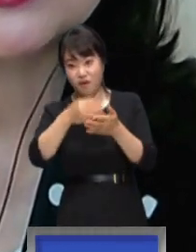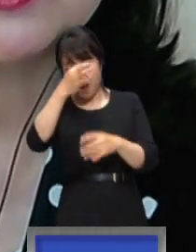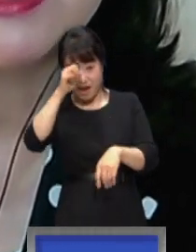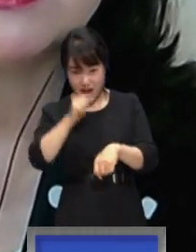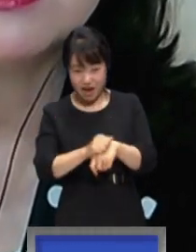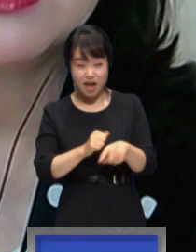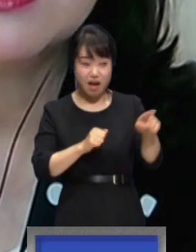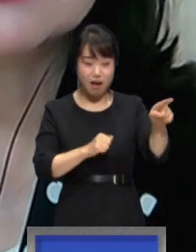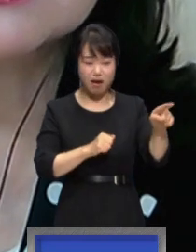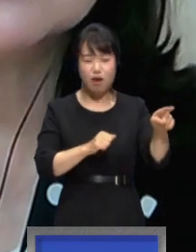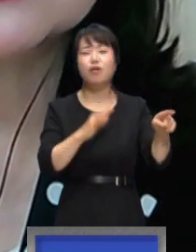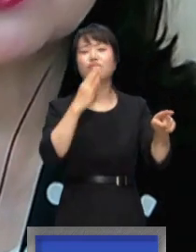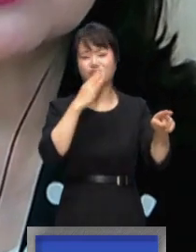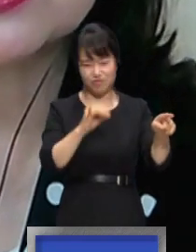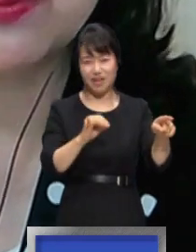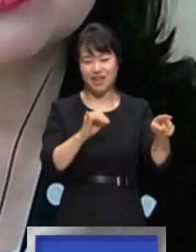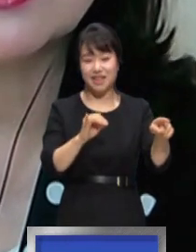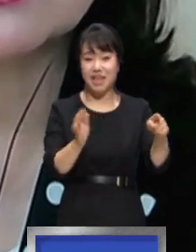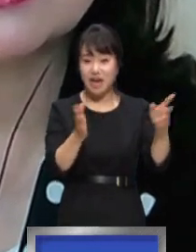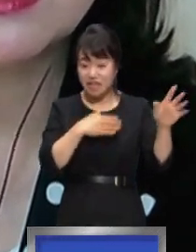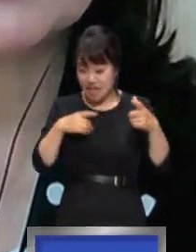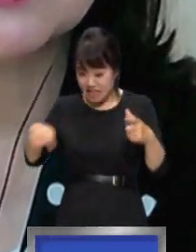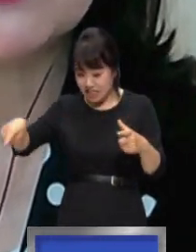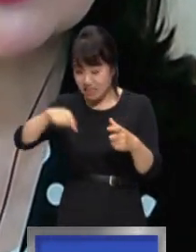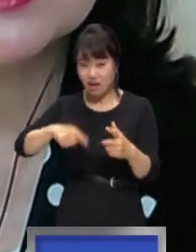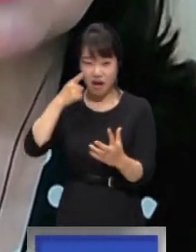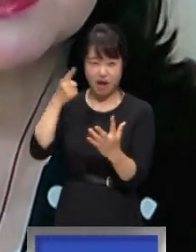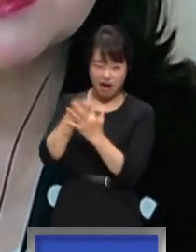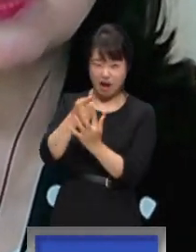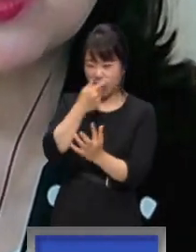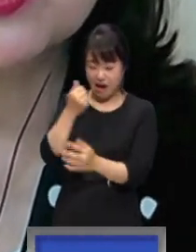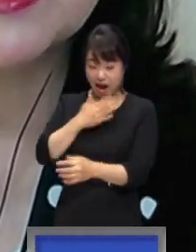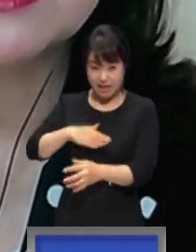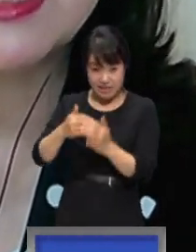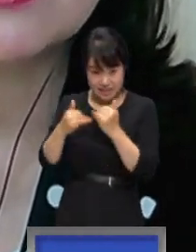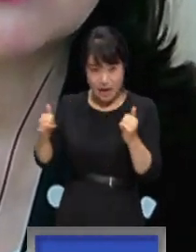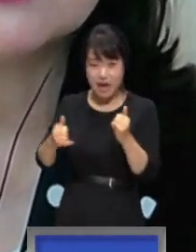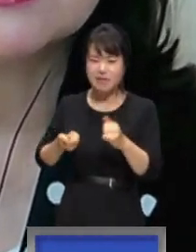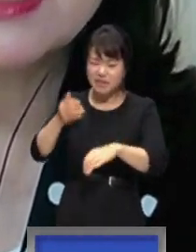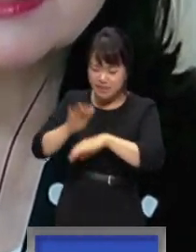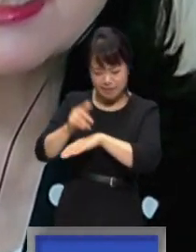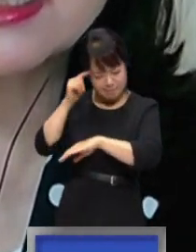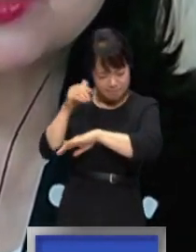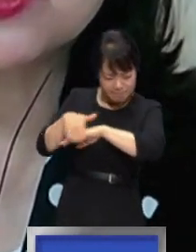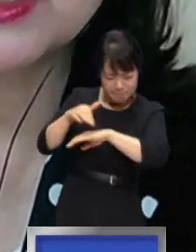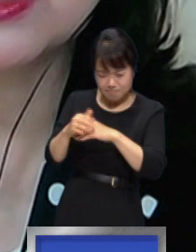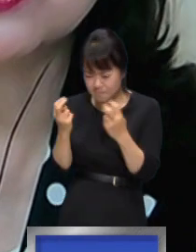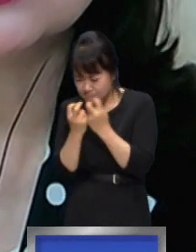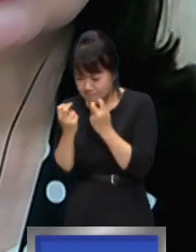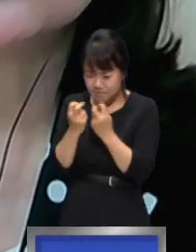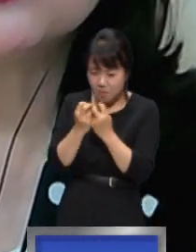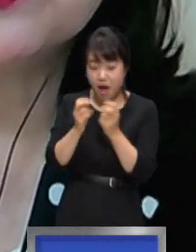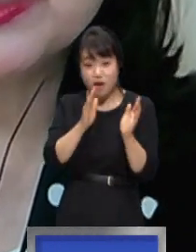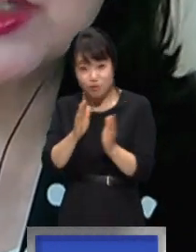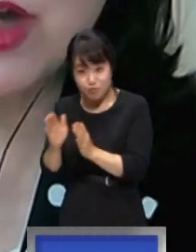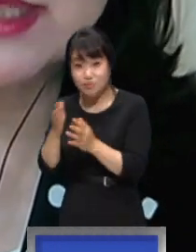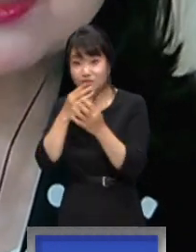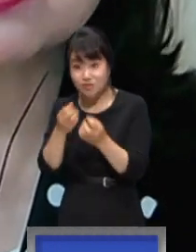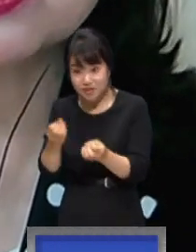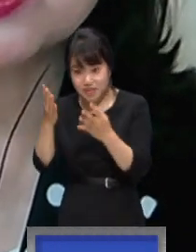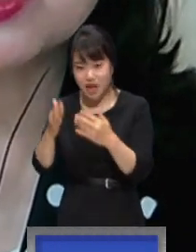행사들도 좋지만 그 지역 전문가들이 함께 머리를 맞대고 고민을 하여 탄생한 축제는